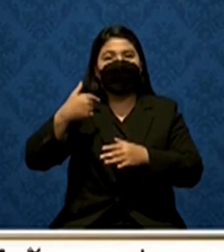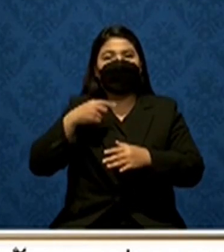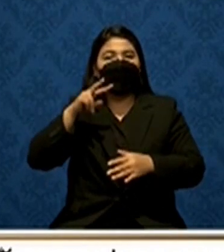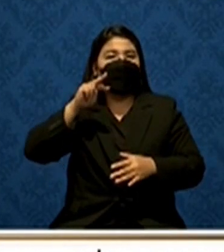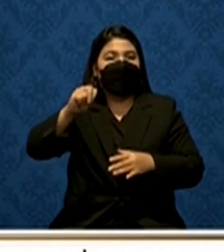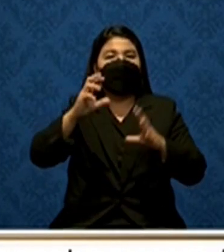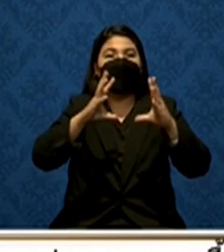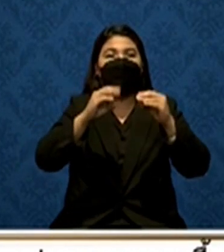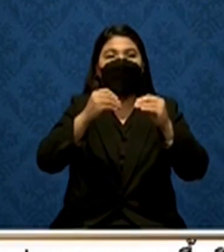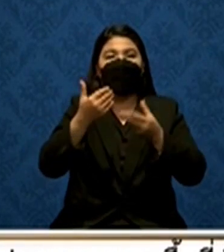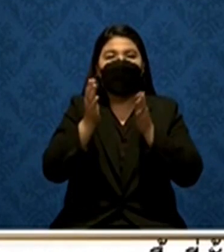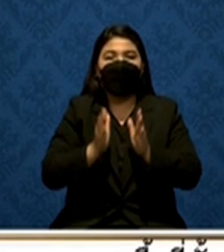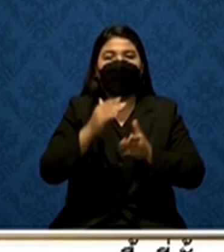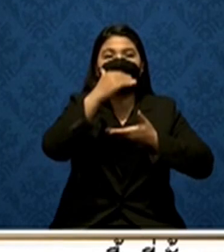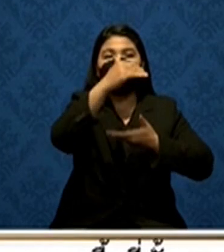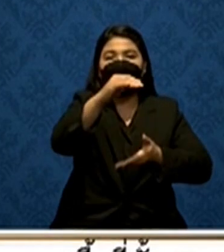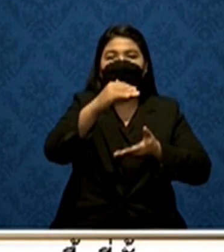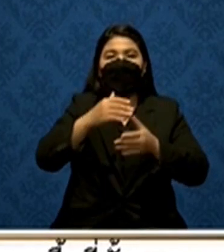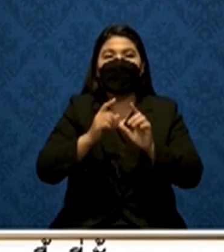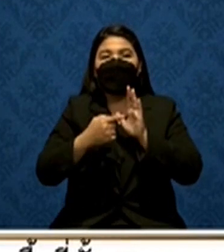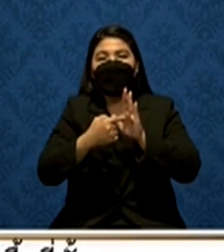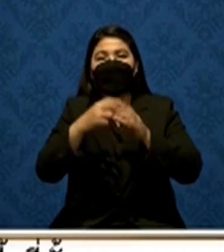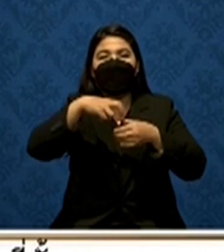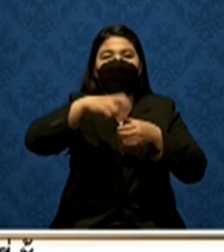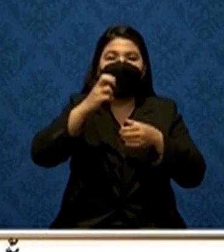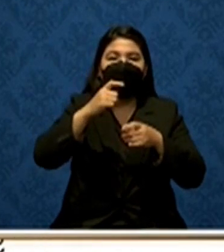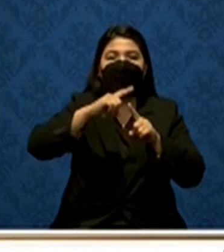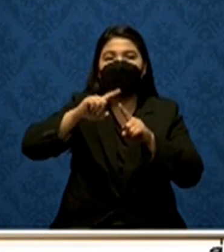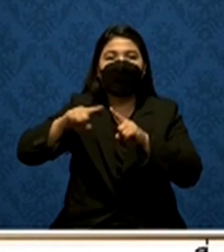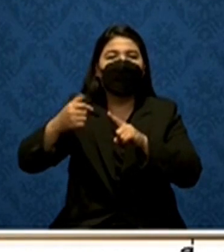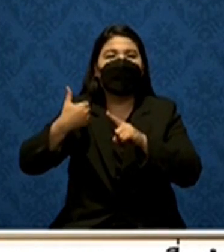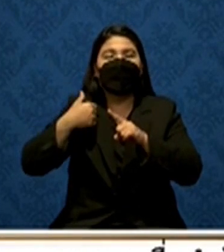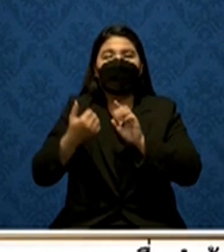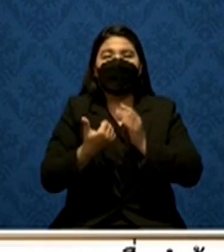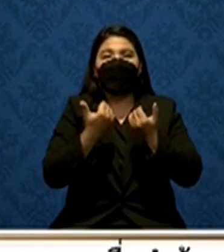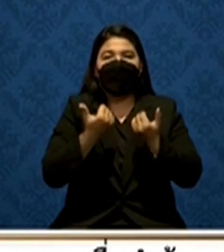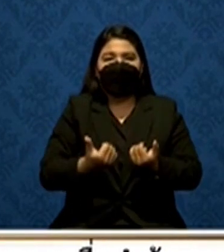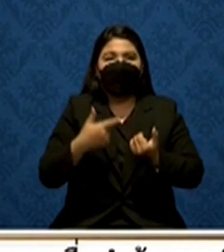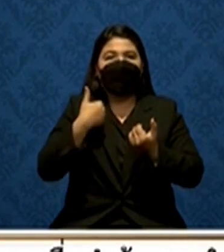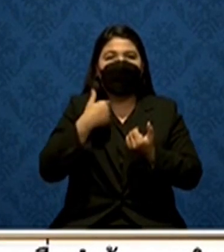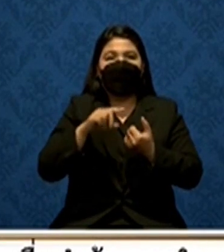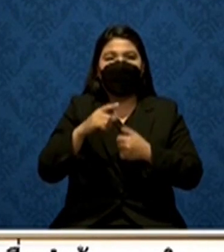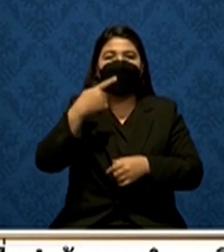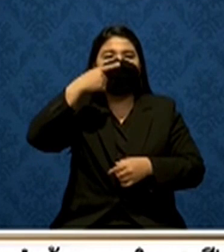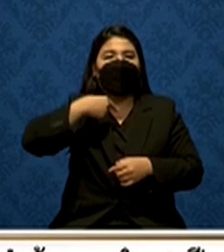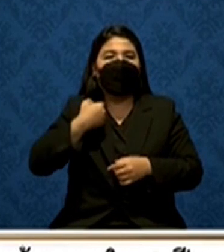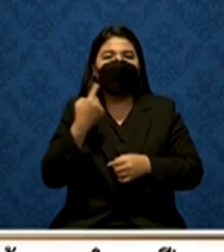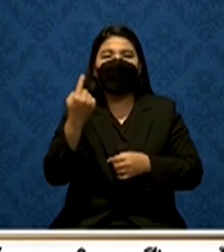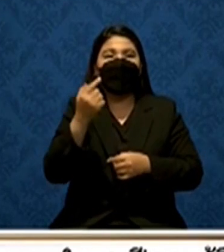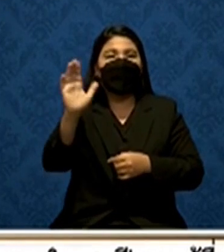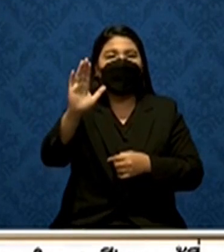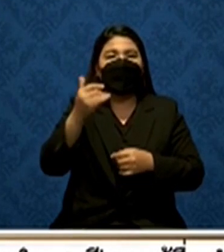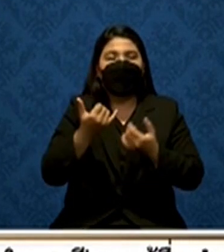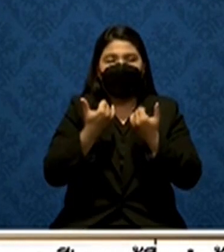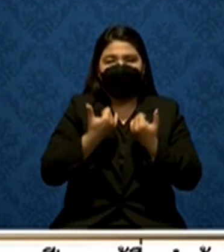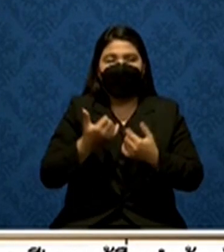ชุมผู้สงออกไม่ว่าจะเป็นอาหารกับบ่องไม่ว่าจะเป็นอะไรทั้งหมดต่ไปนี้ไม่ใช่มีแ่ Made in Thailandแต่จะตองมี